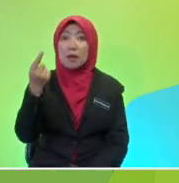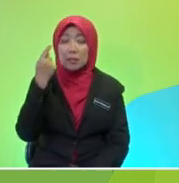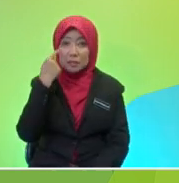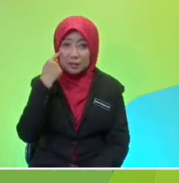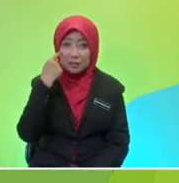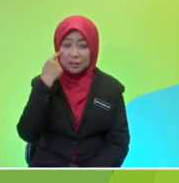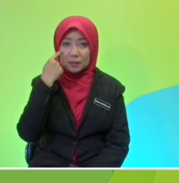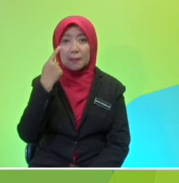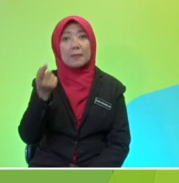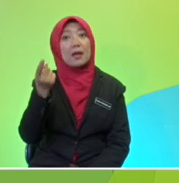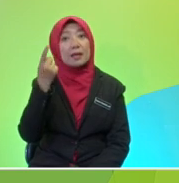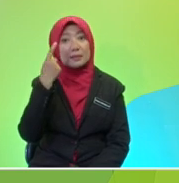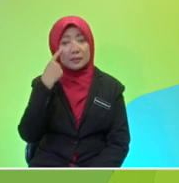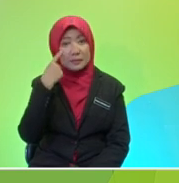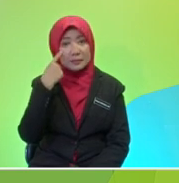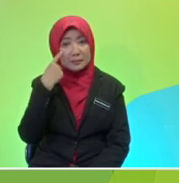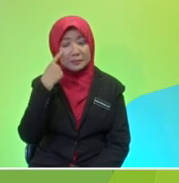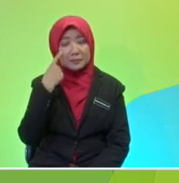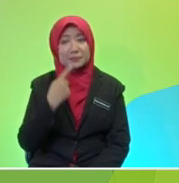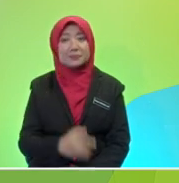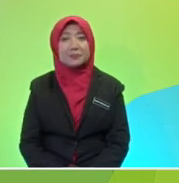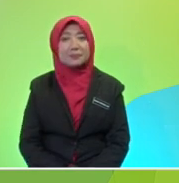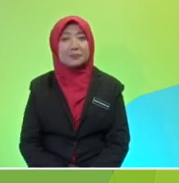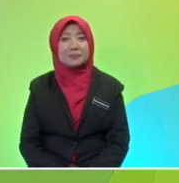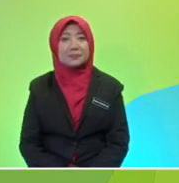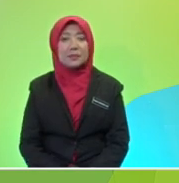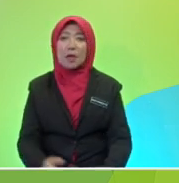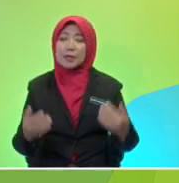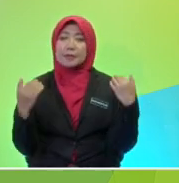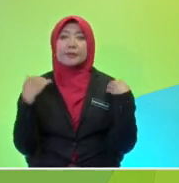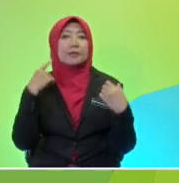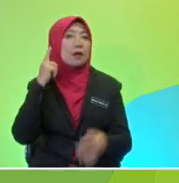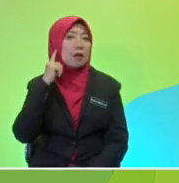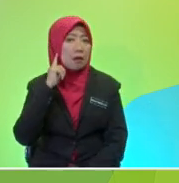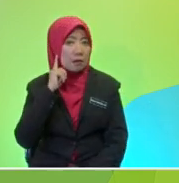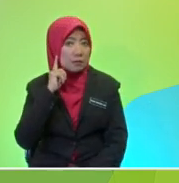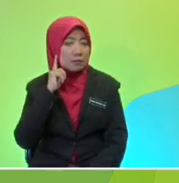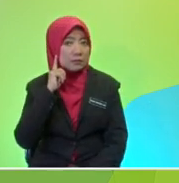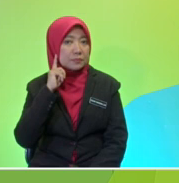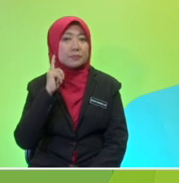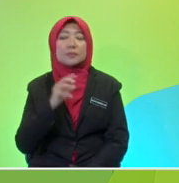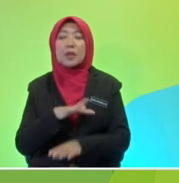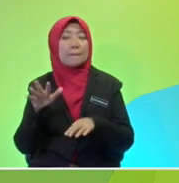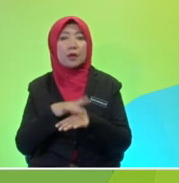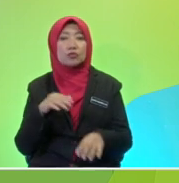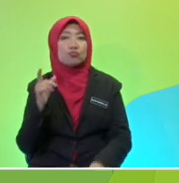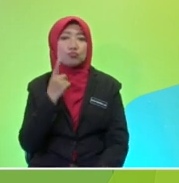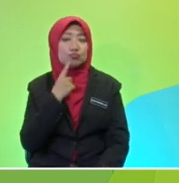mata dia ada rahang rahang rahang